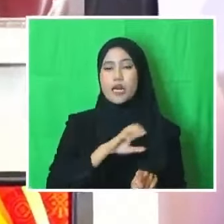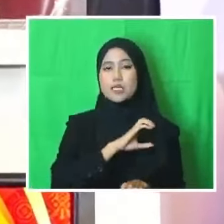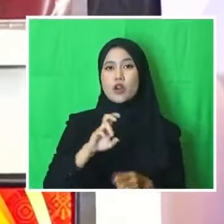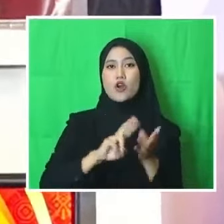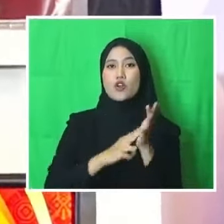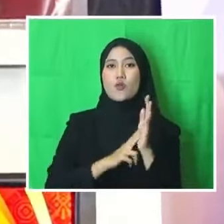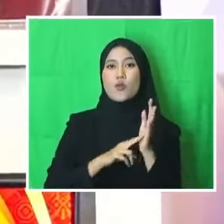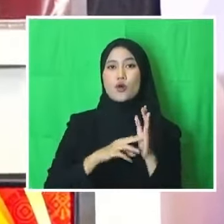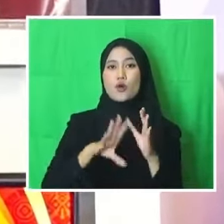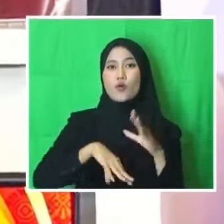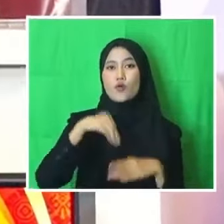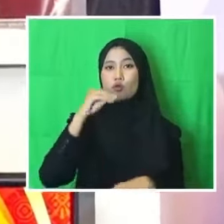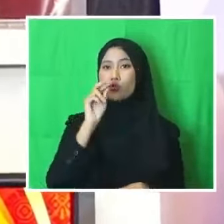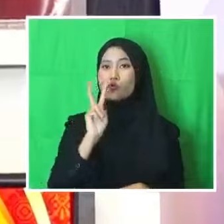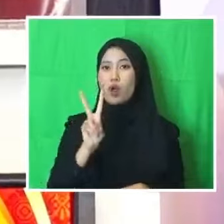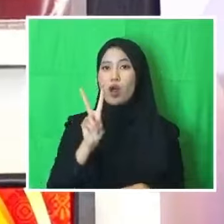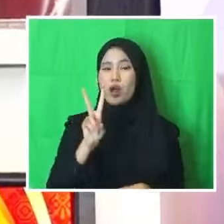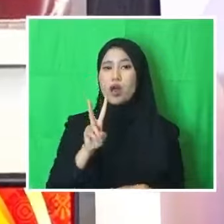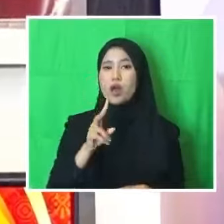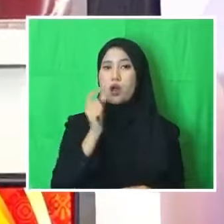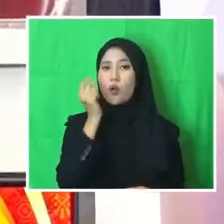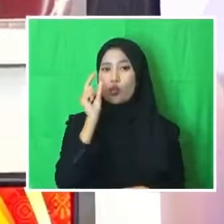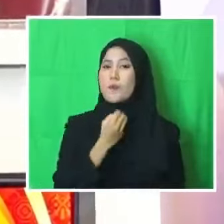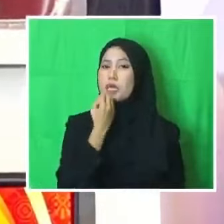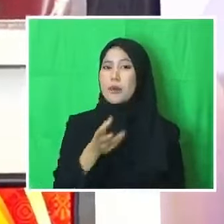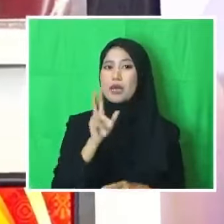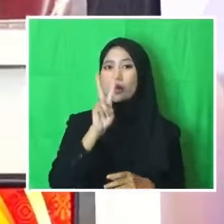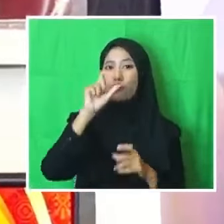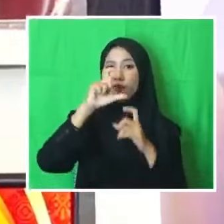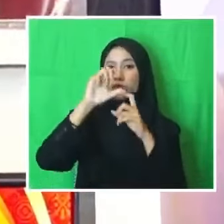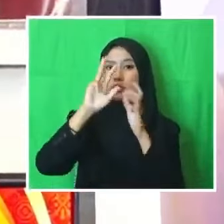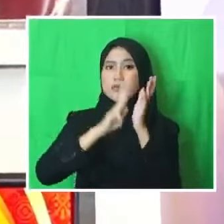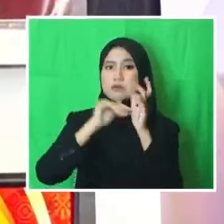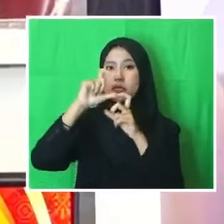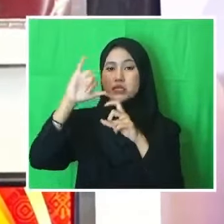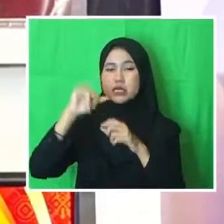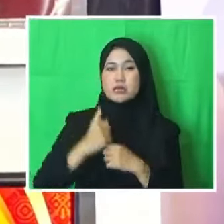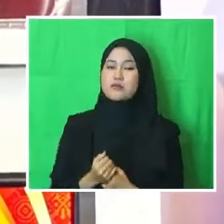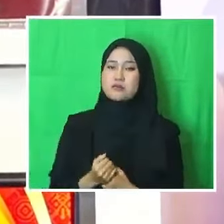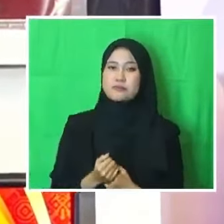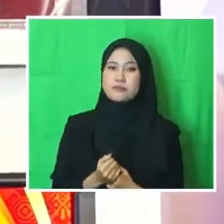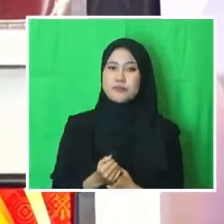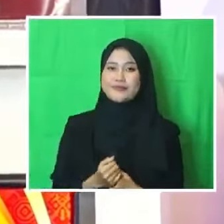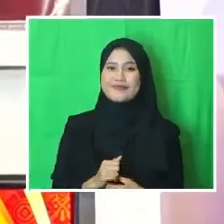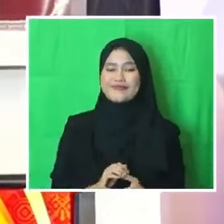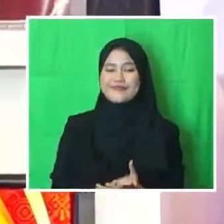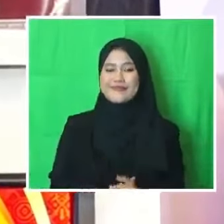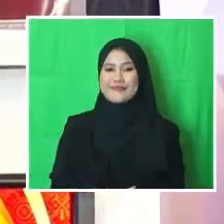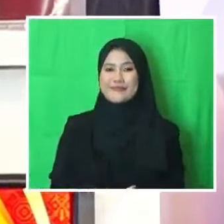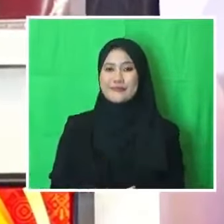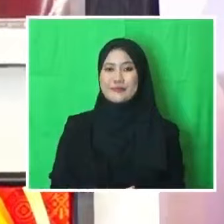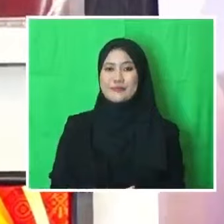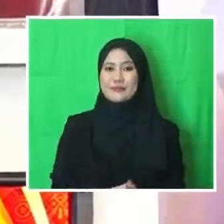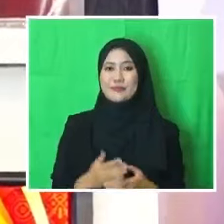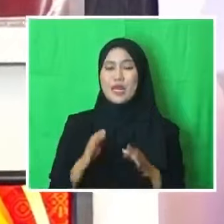urut du untuk menyampaikan visi dan misinya terlebih dahulu boleh